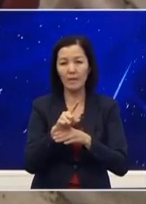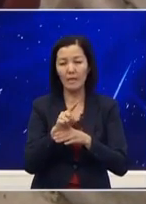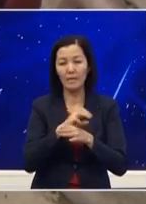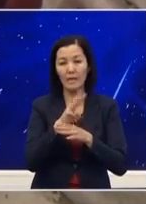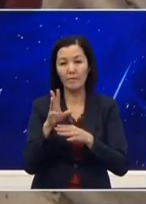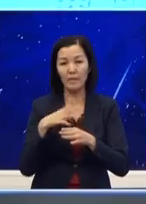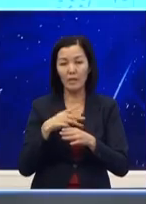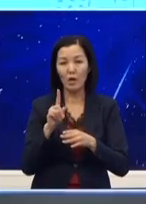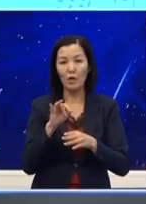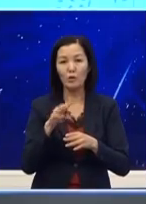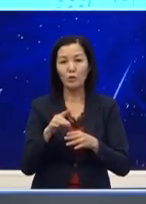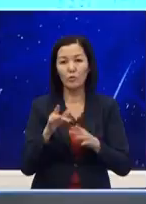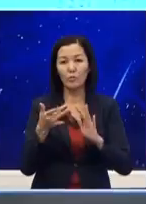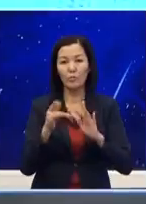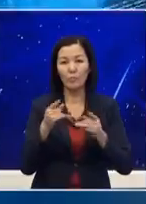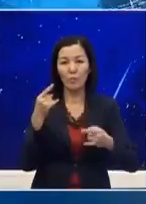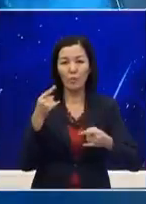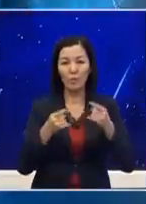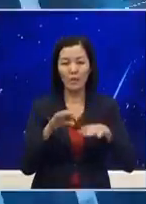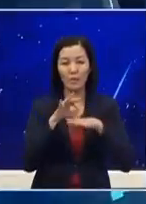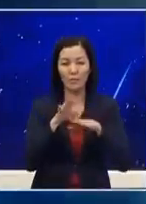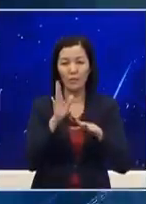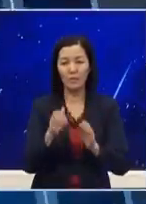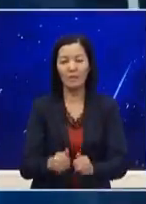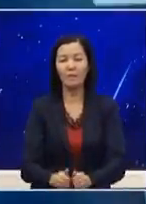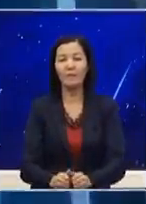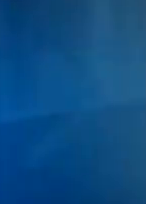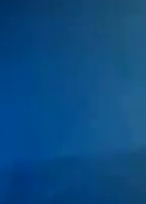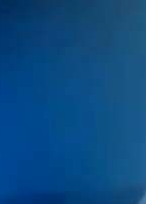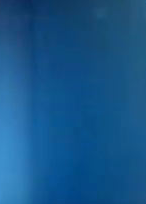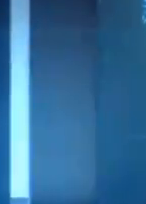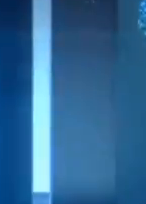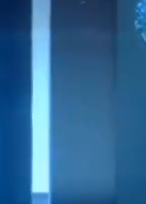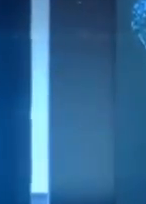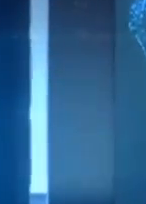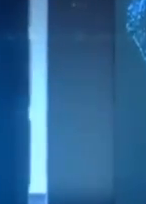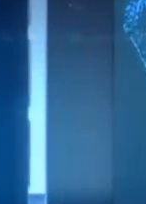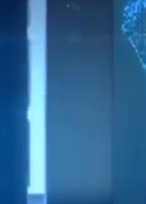қамтиды. Zoom платформасында да онлайн өтеді. Жазира Исаева, Аманжол Жөнкешев, Жетісу телеарнасы.